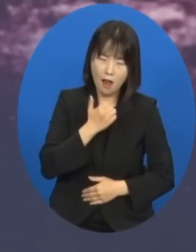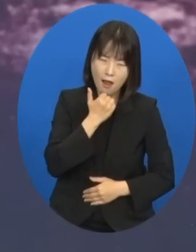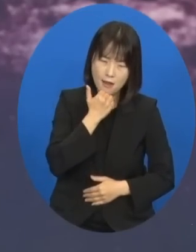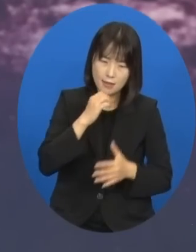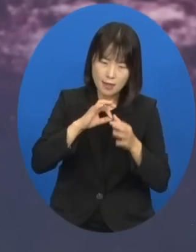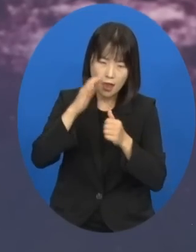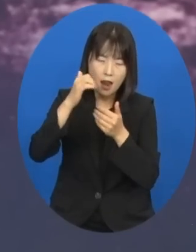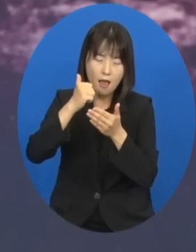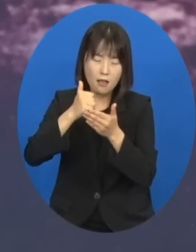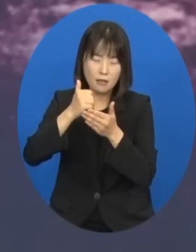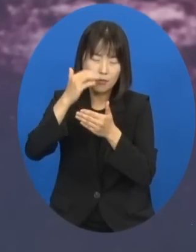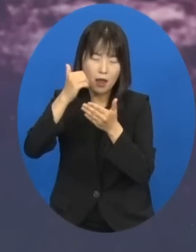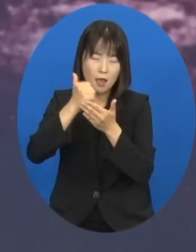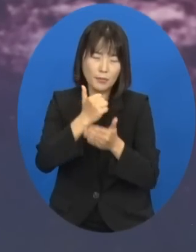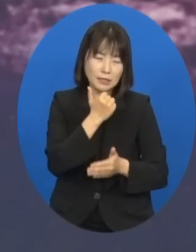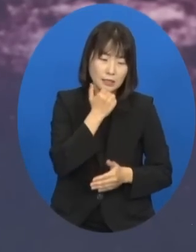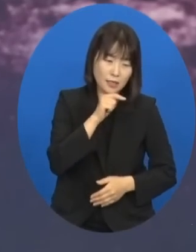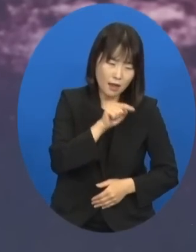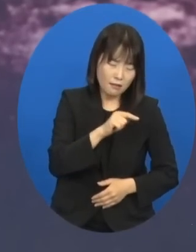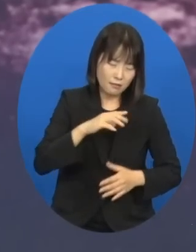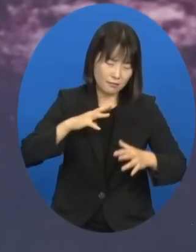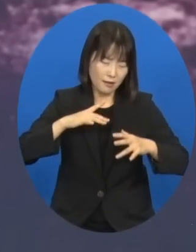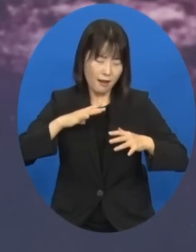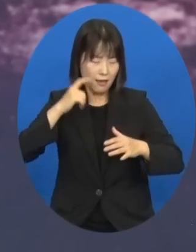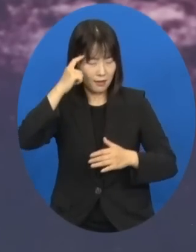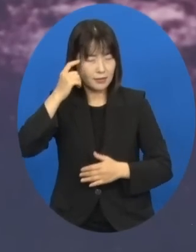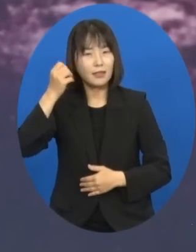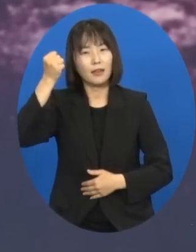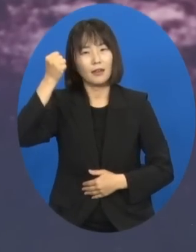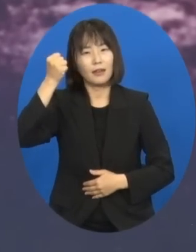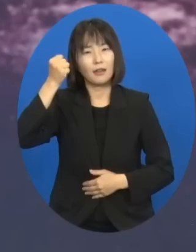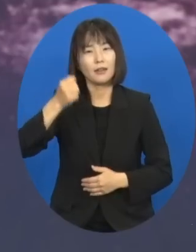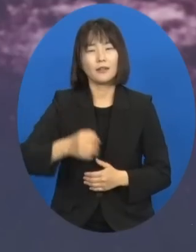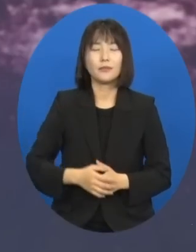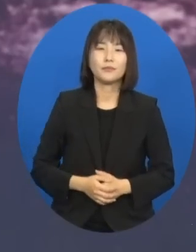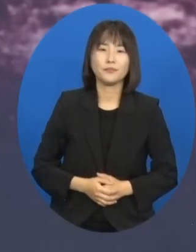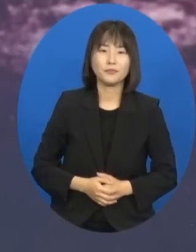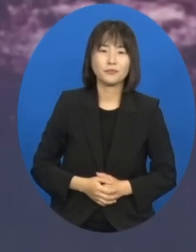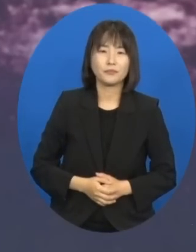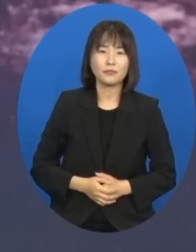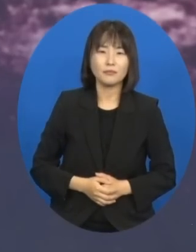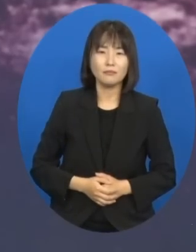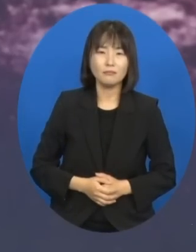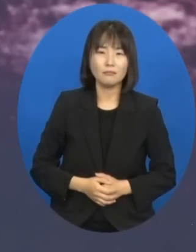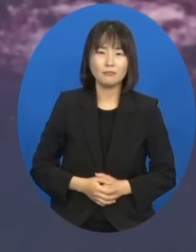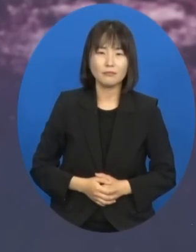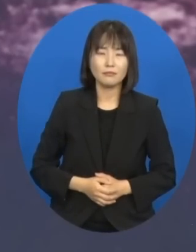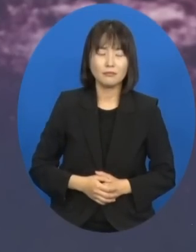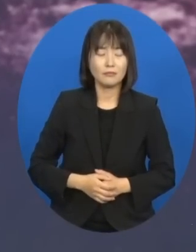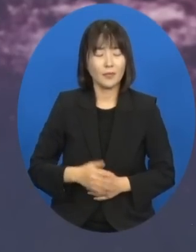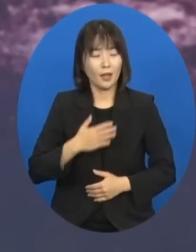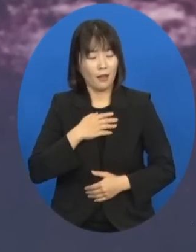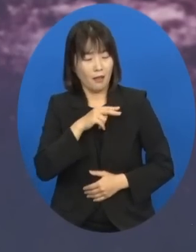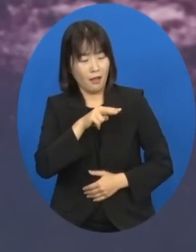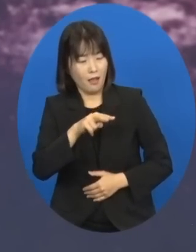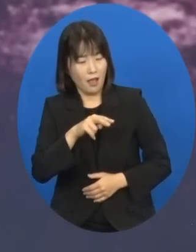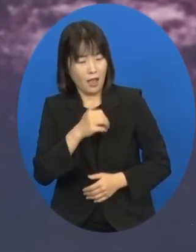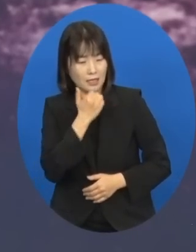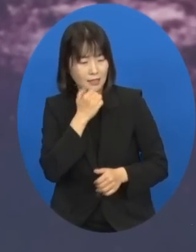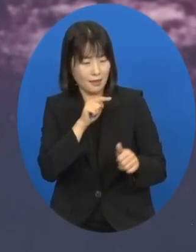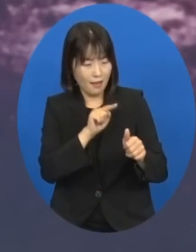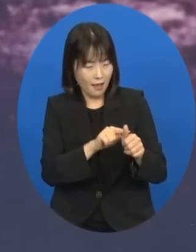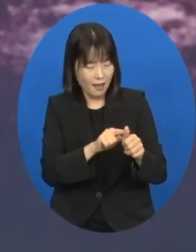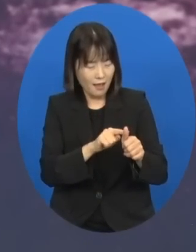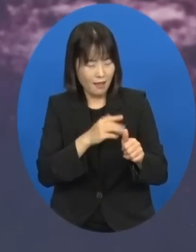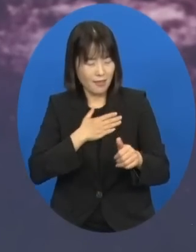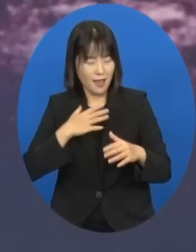하십니다. 자랑스러워요. 너희들이 보기 이삭이 어떨지 모르겠지만 내가 보기 이삭은 나의 자랑스러운 내